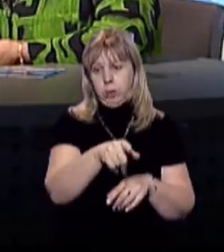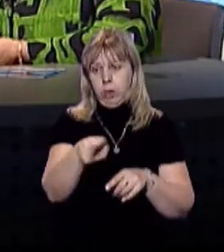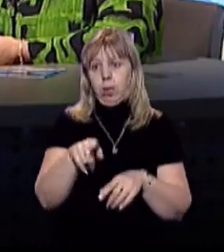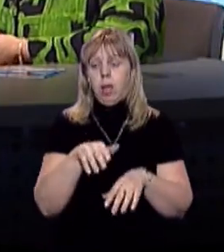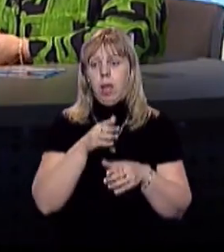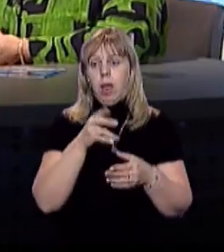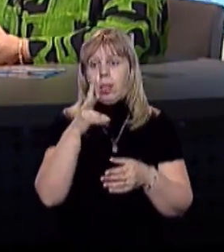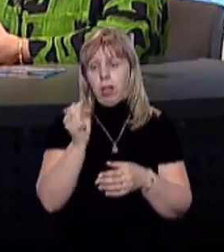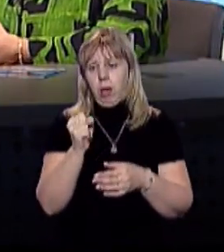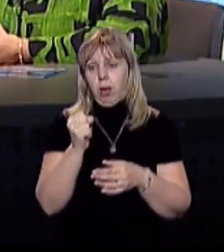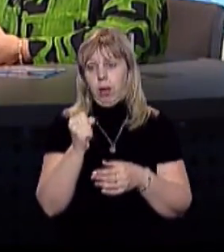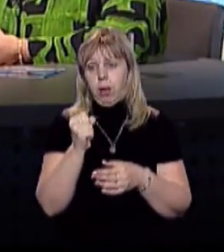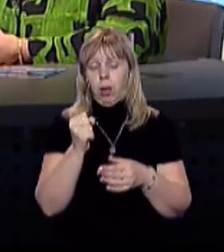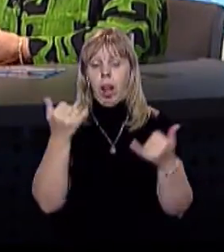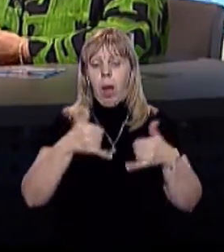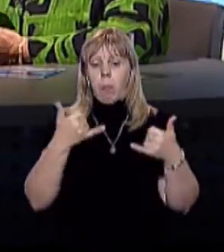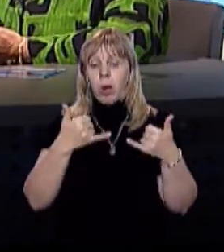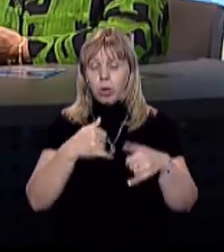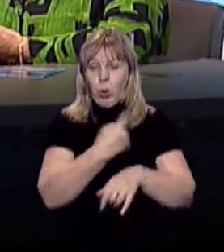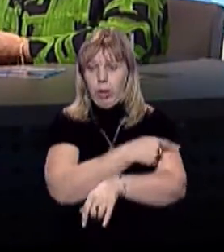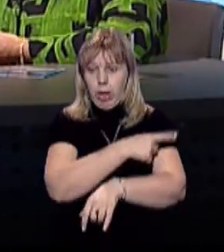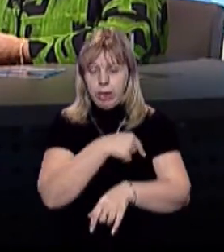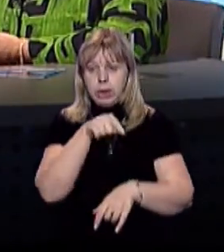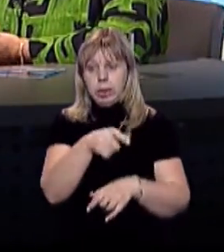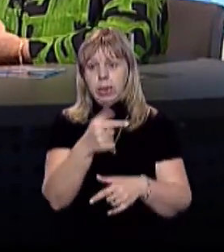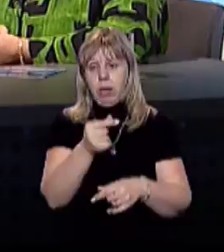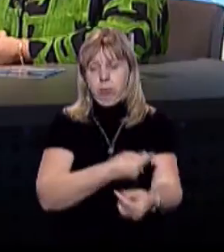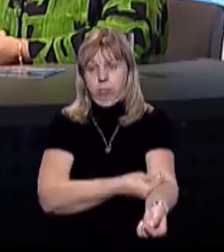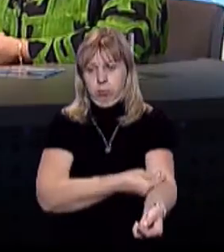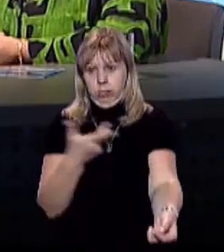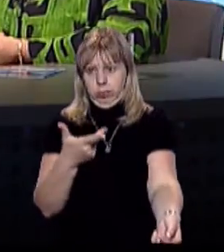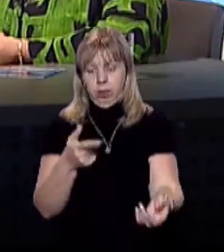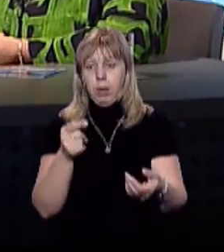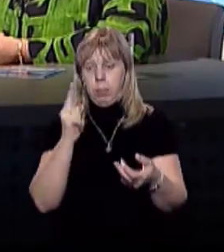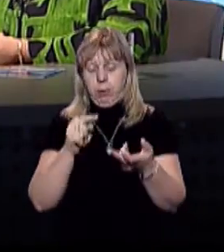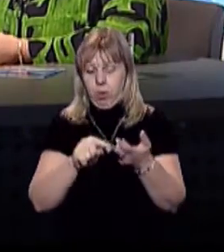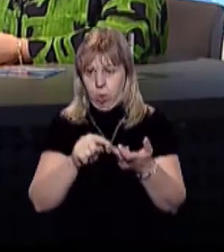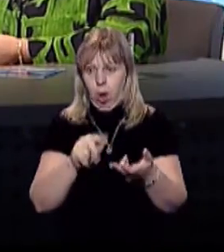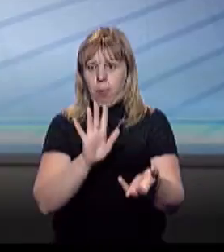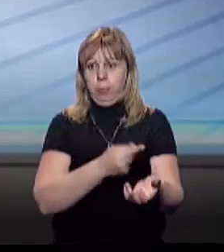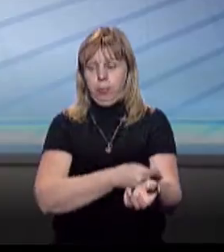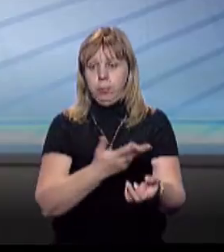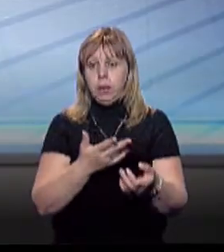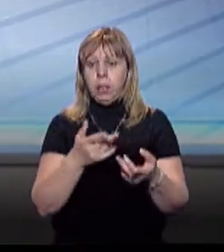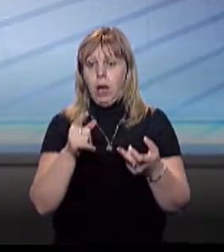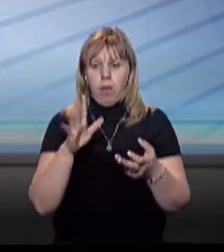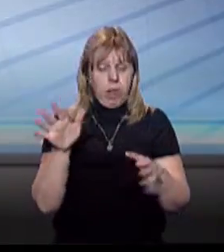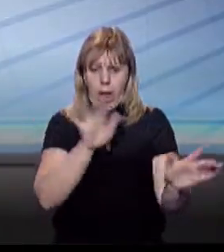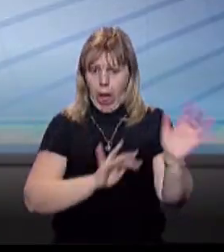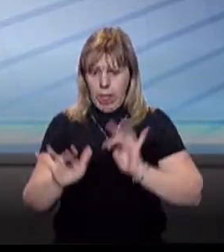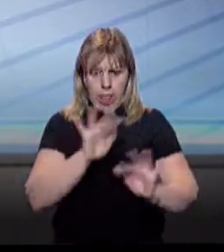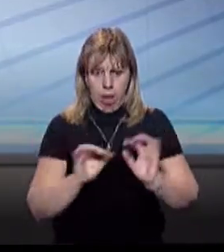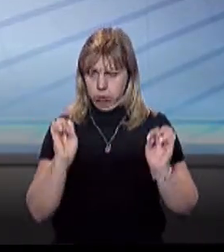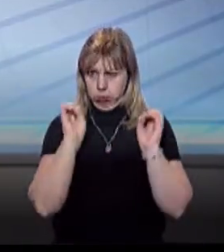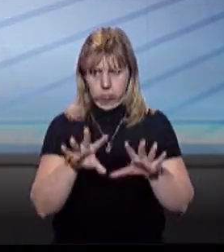його на в лабораторію клінічну, де йому беруть кров з пальчика. Тобто жодних аналізів він вже перед